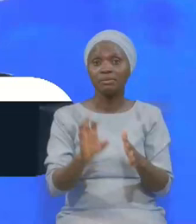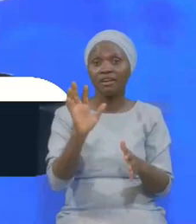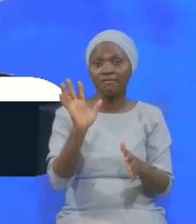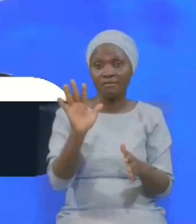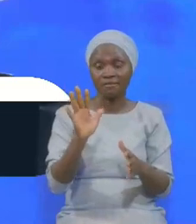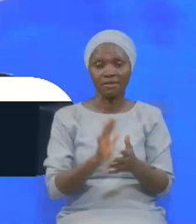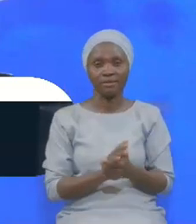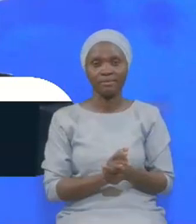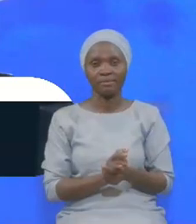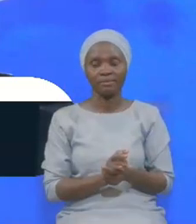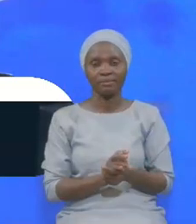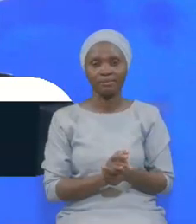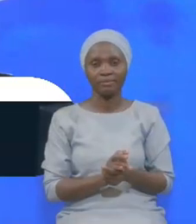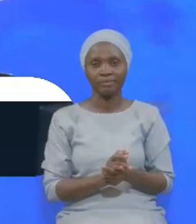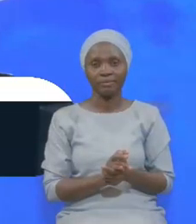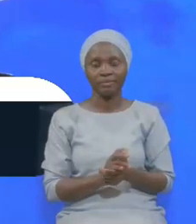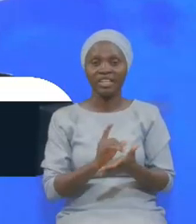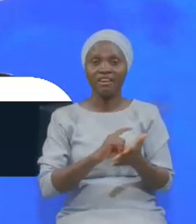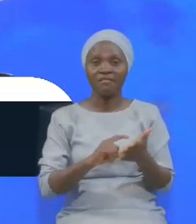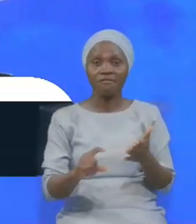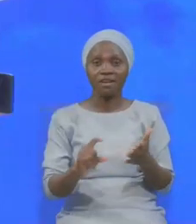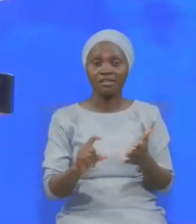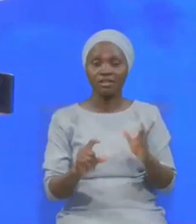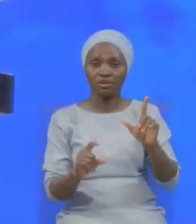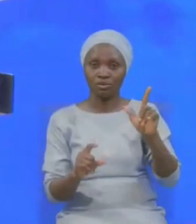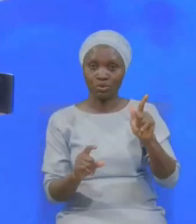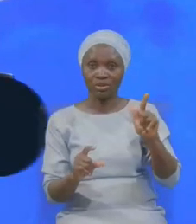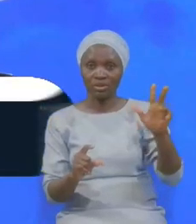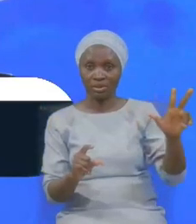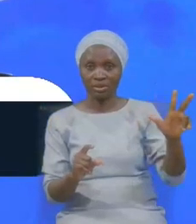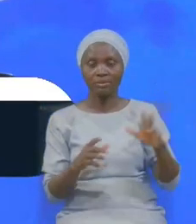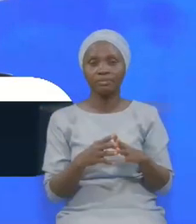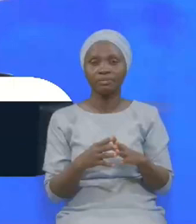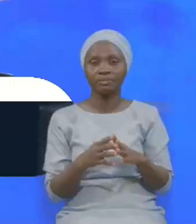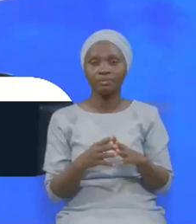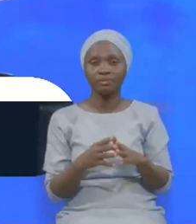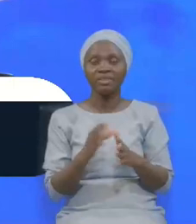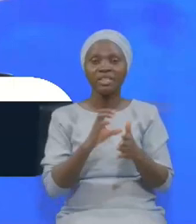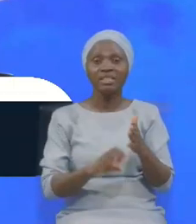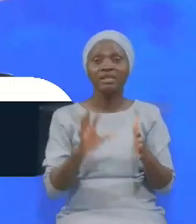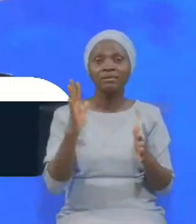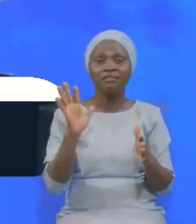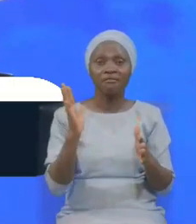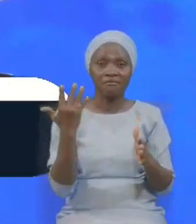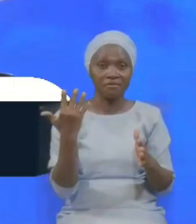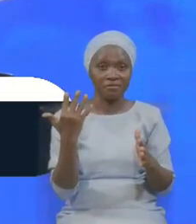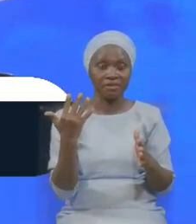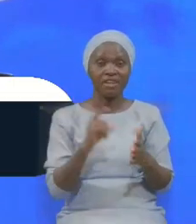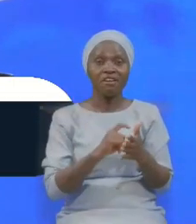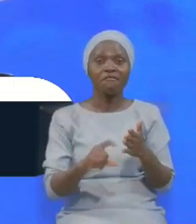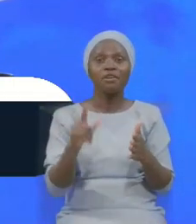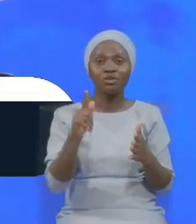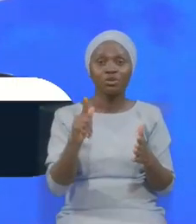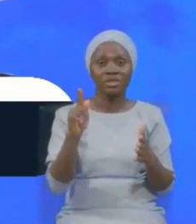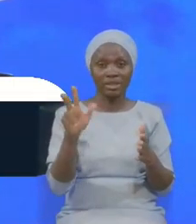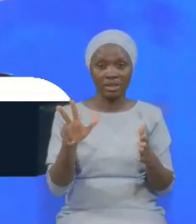au chapitre 15. Je lis le verset 23. Exode 15. Le verset